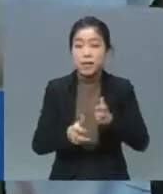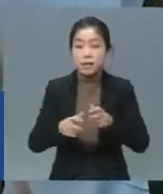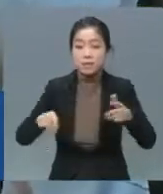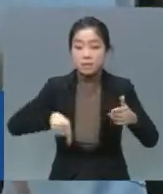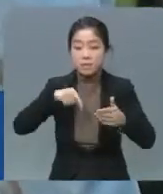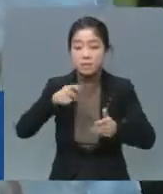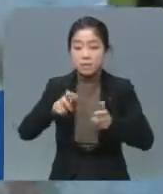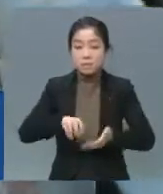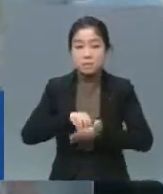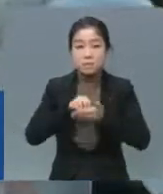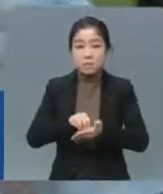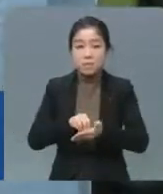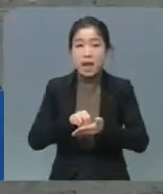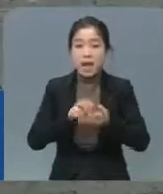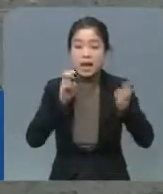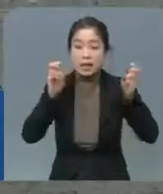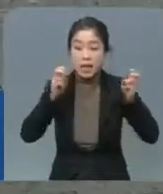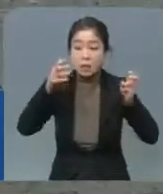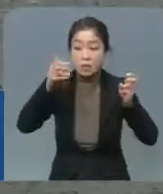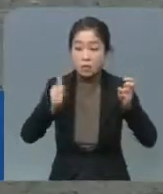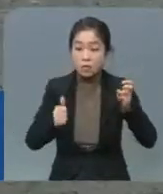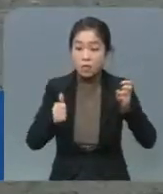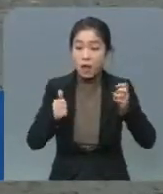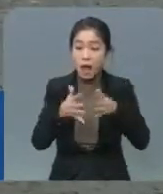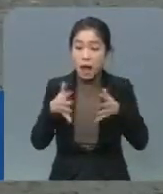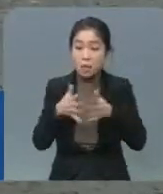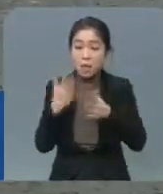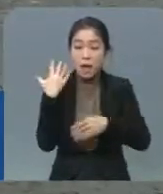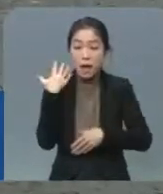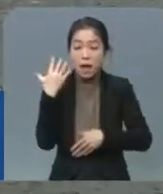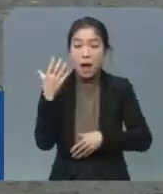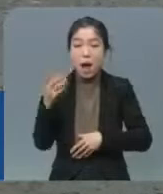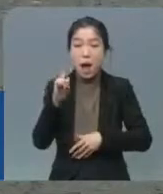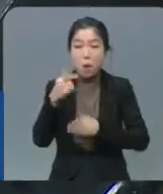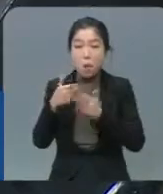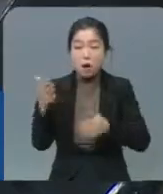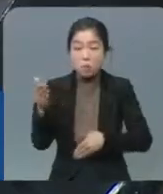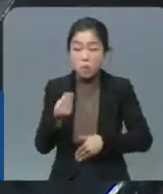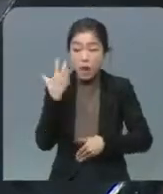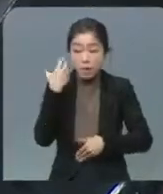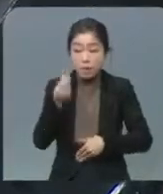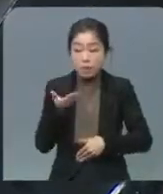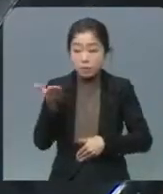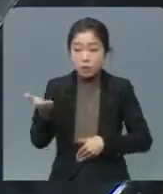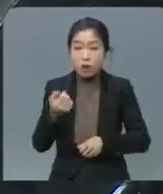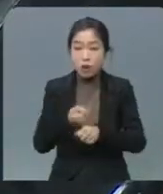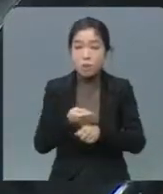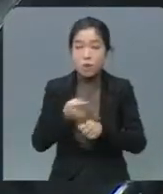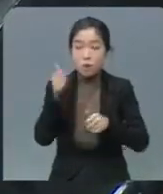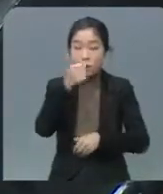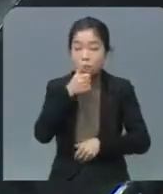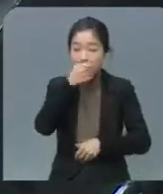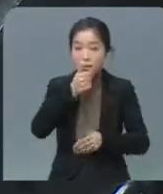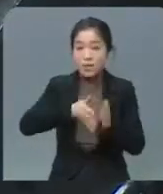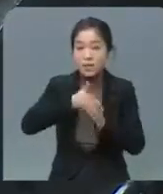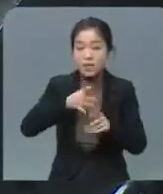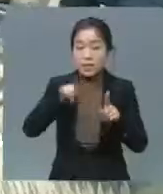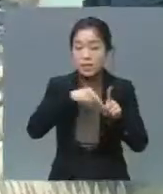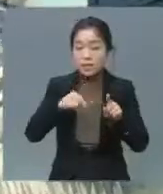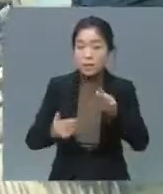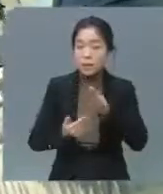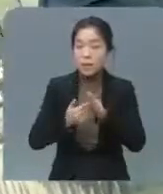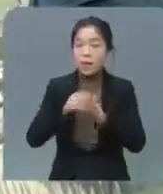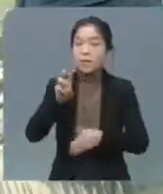산단에 입주한 중소기업 사업주가 아파트나 원룸 등을 임차해 기숙사로 제공할 경우 광양시가 1인당 월 최대 30만